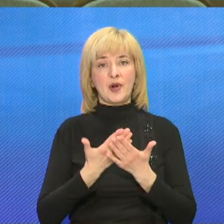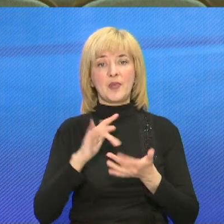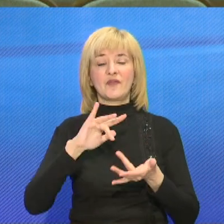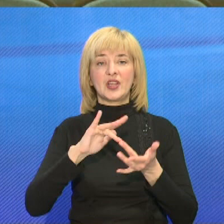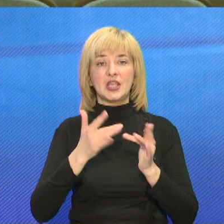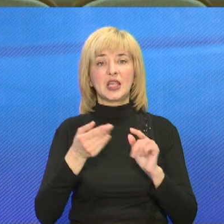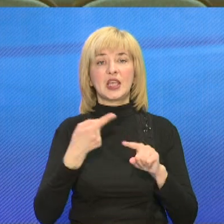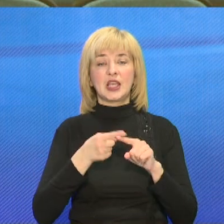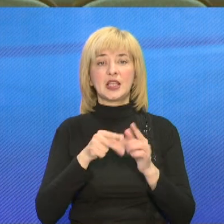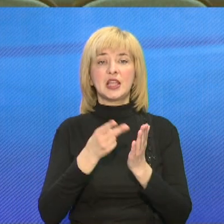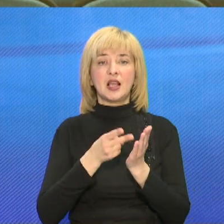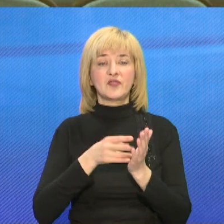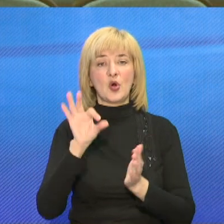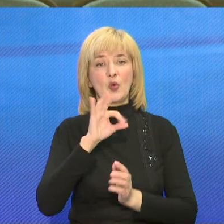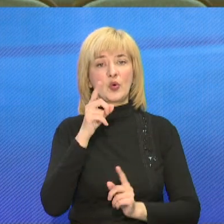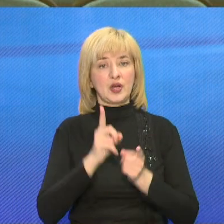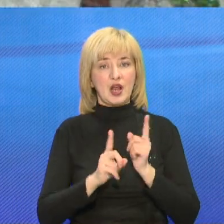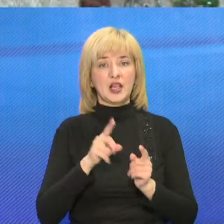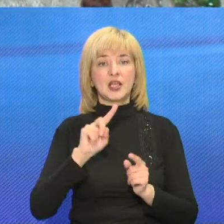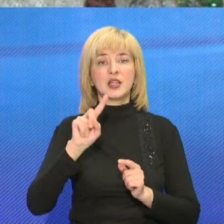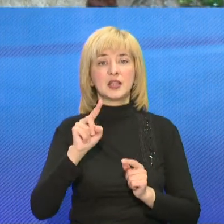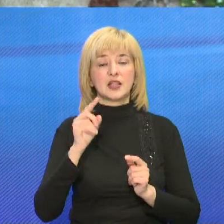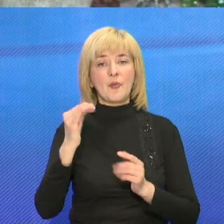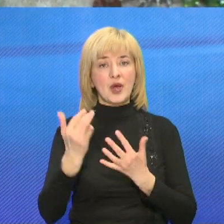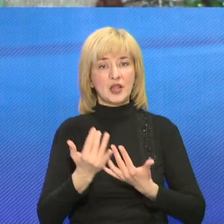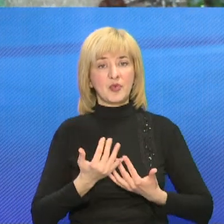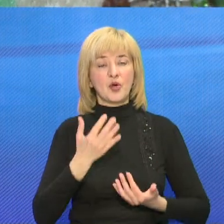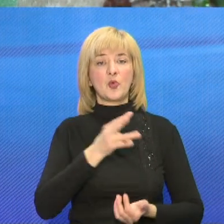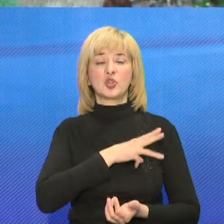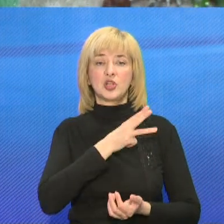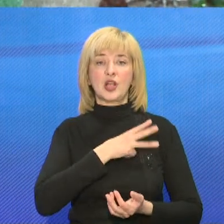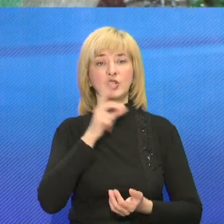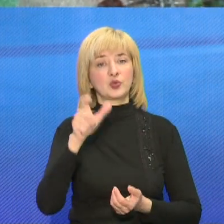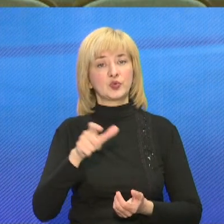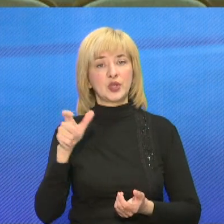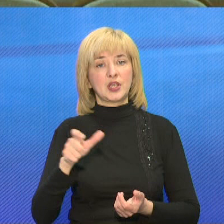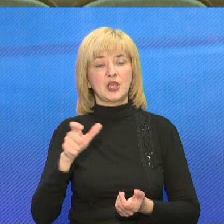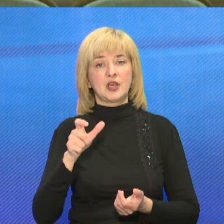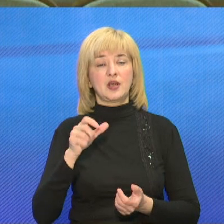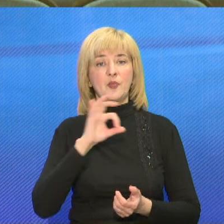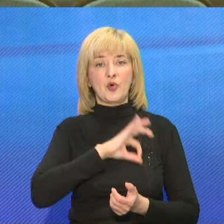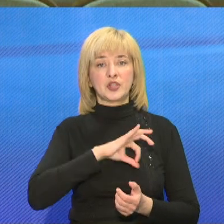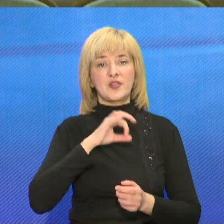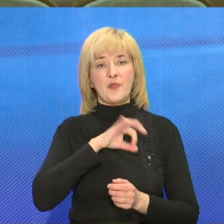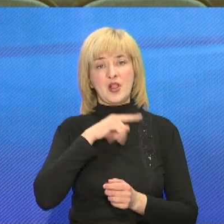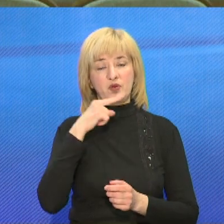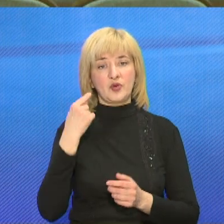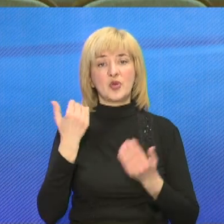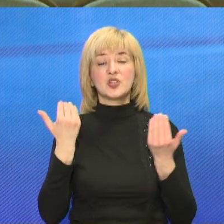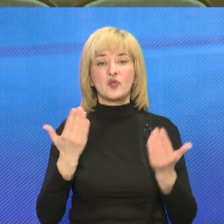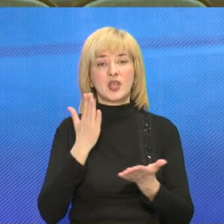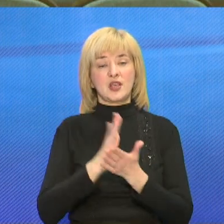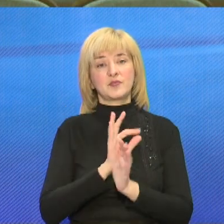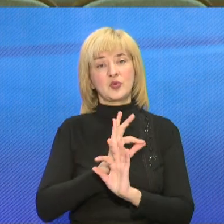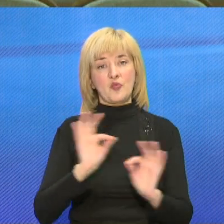реальную запотребованность, про жадание людей користаться белорусской мовой. Сегодня литерально у каждого есть чудовная махчимость